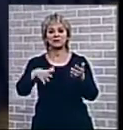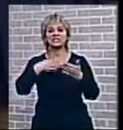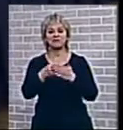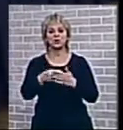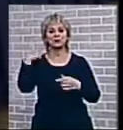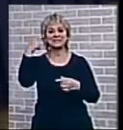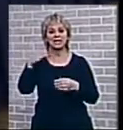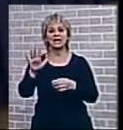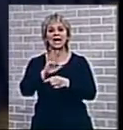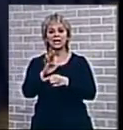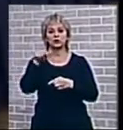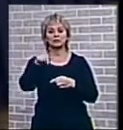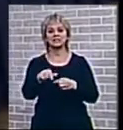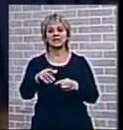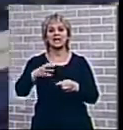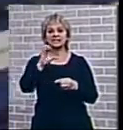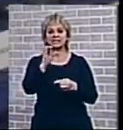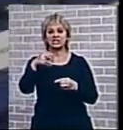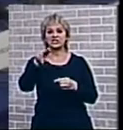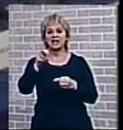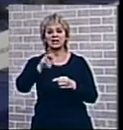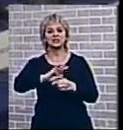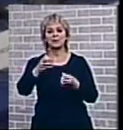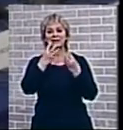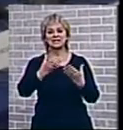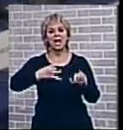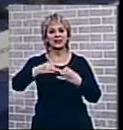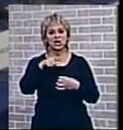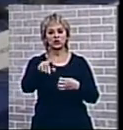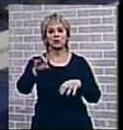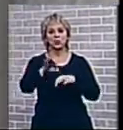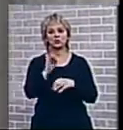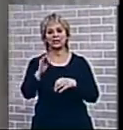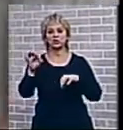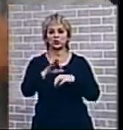свою психологическую короткометражку «Сесиль» о непростых отношениях мужа и жены.